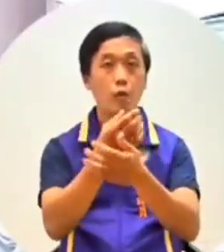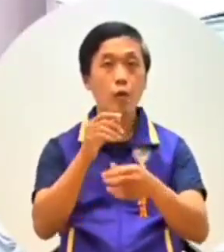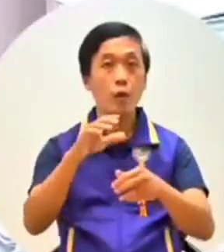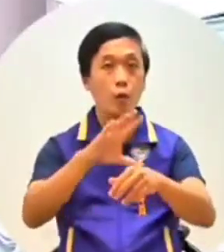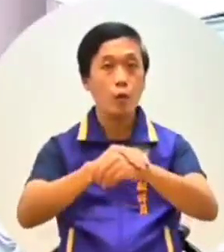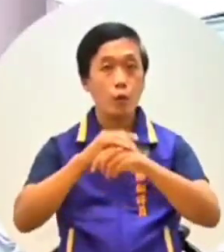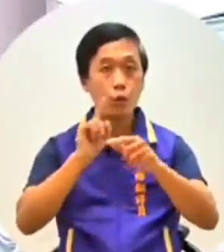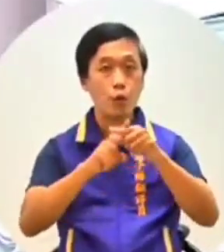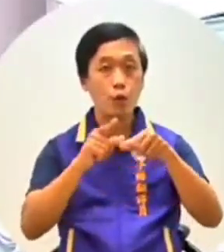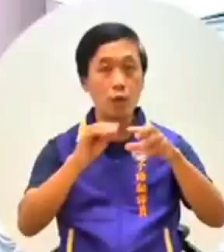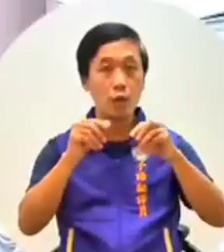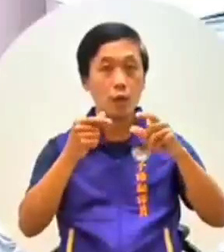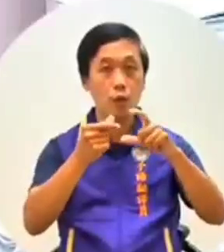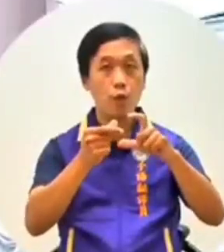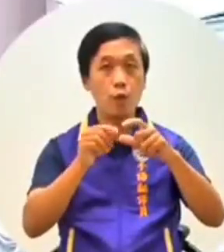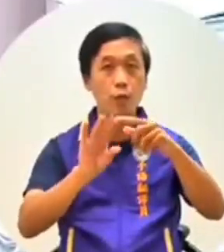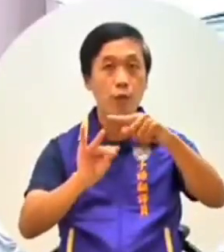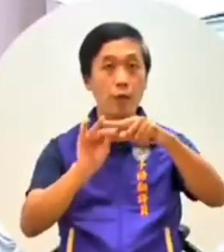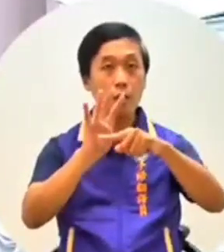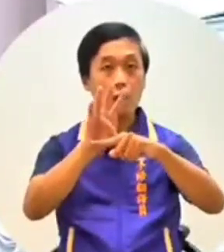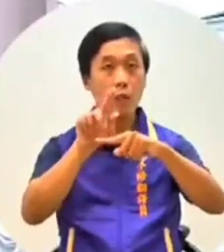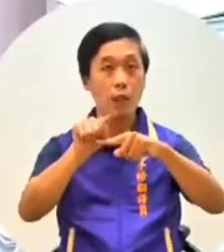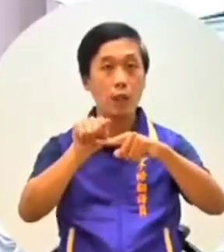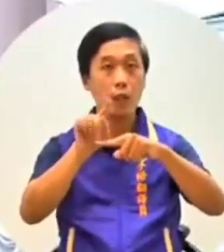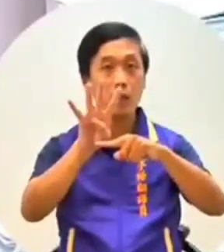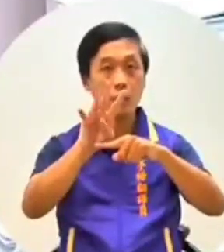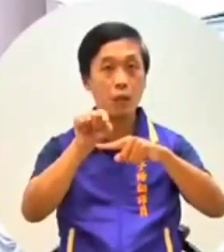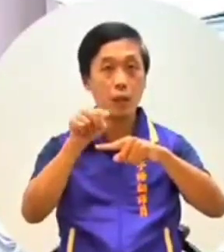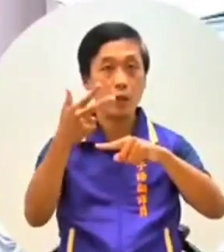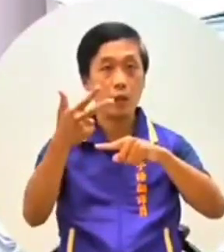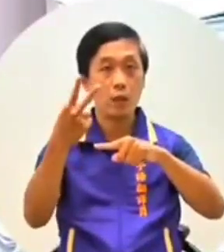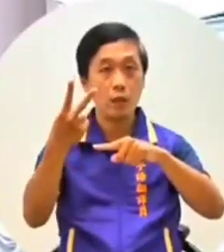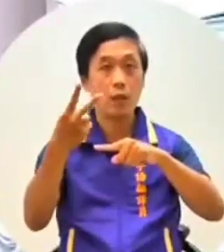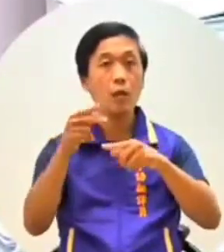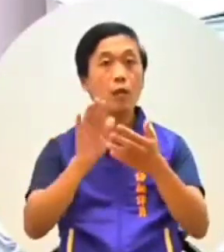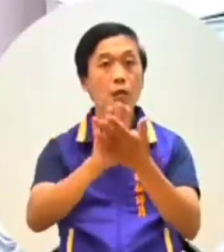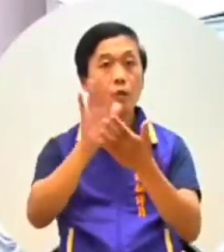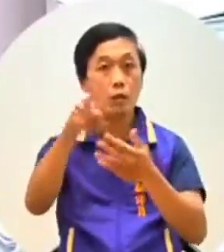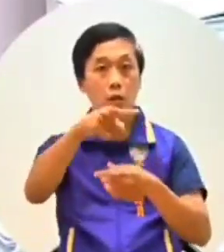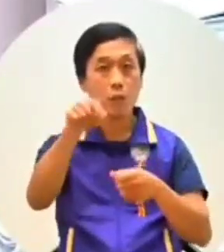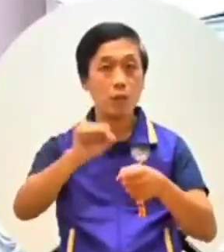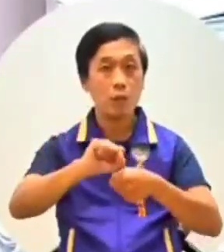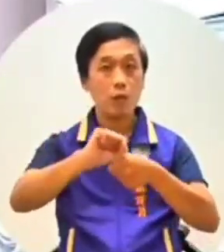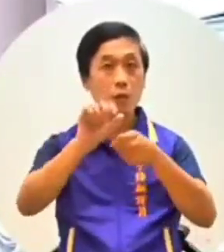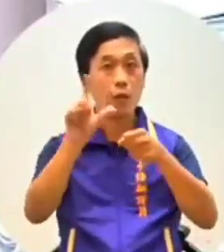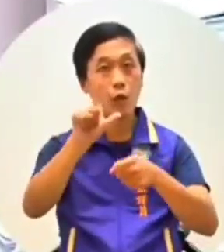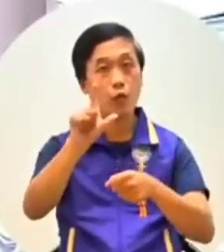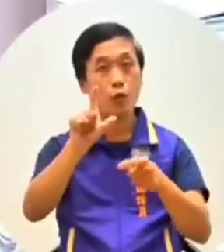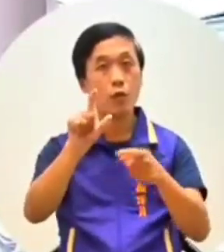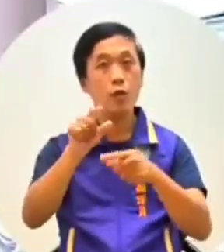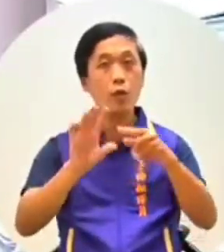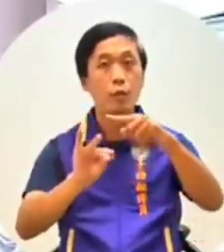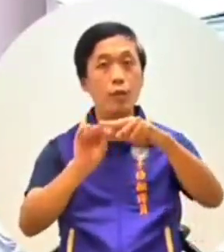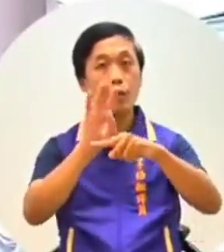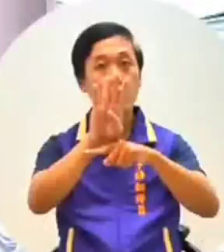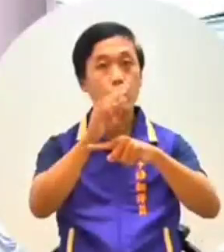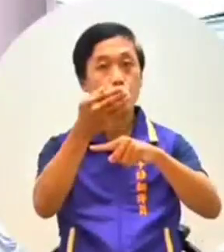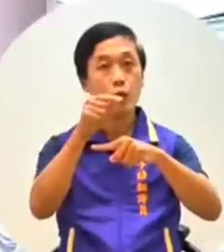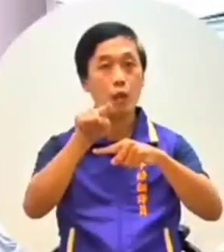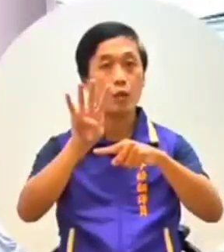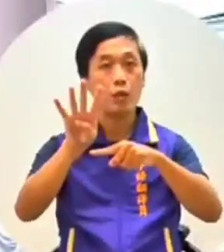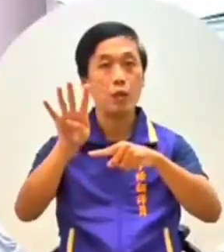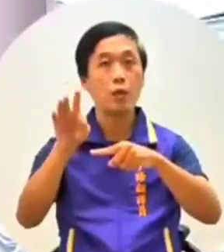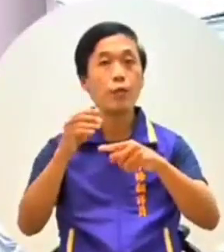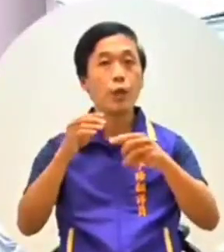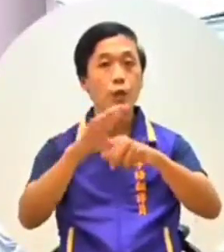才4.72%。好，未来你们会多增加60个名额，也不过9.44%。原住国小、